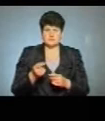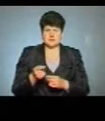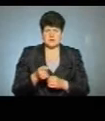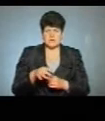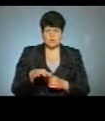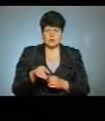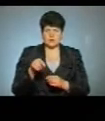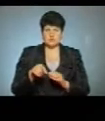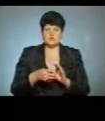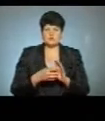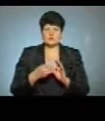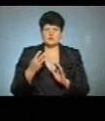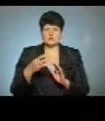у